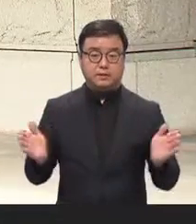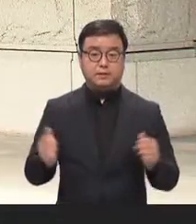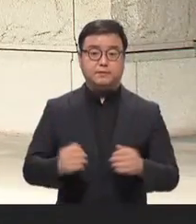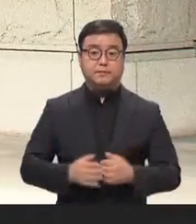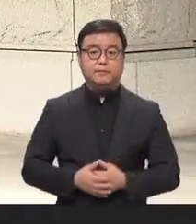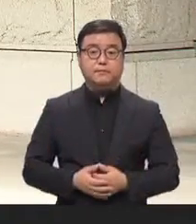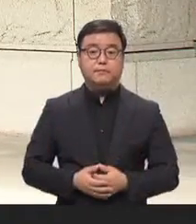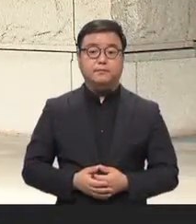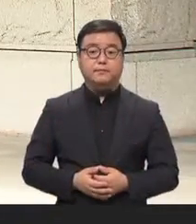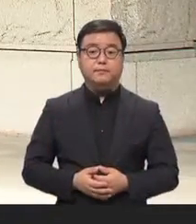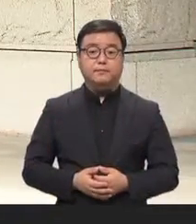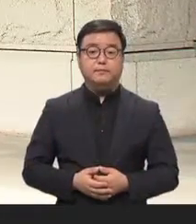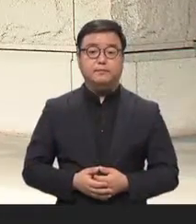뉴스 송성환 있니다